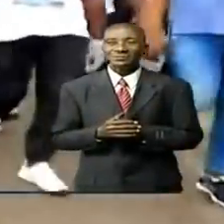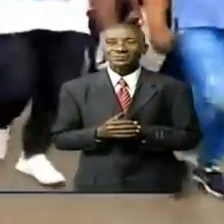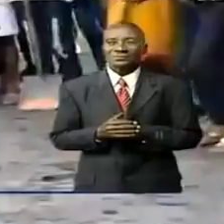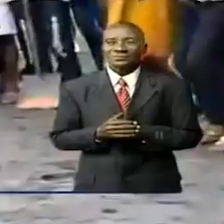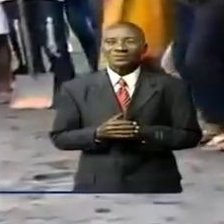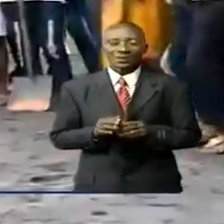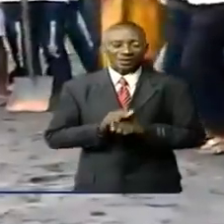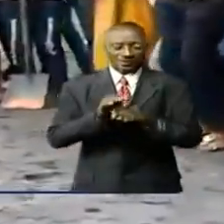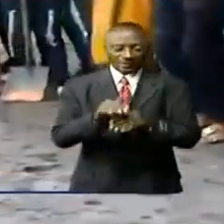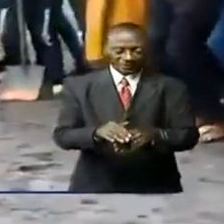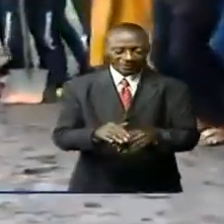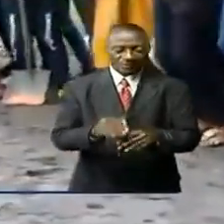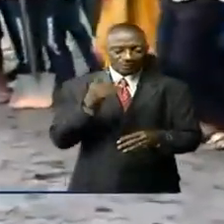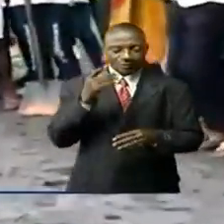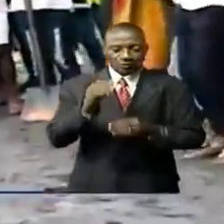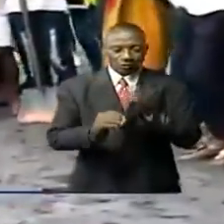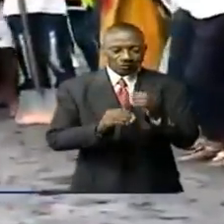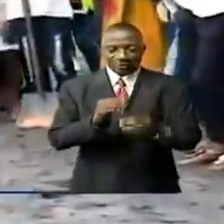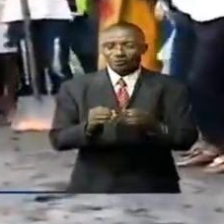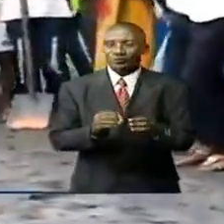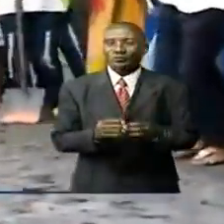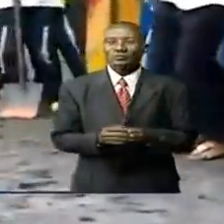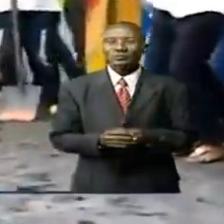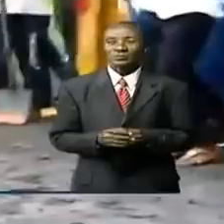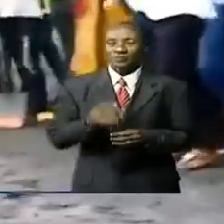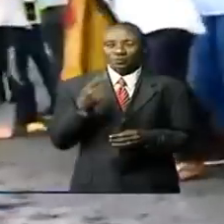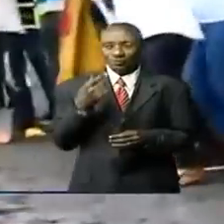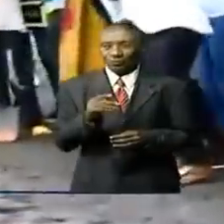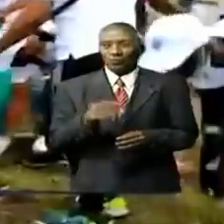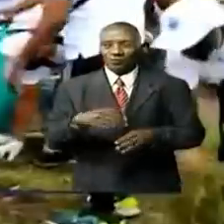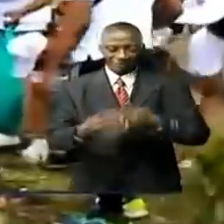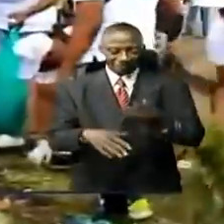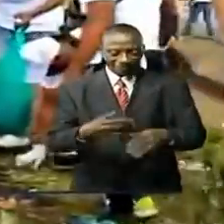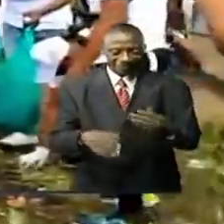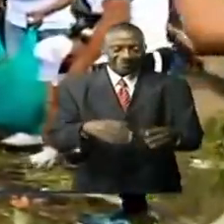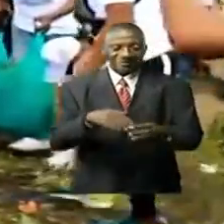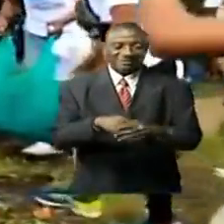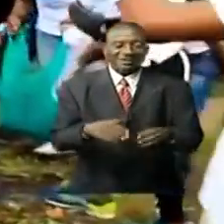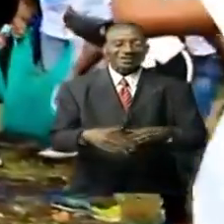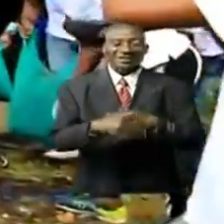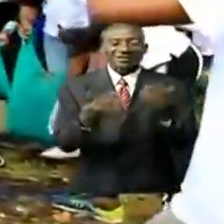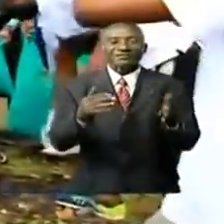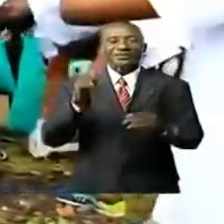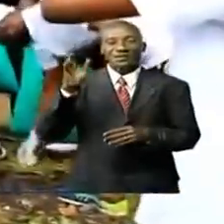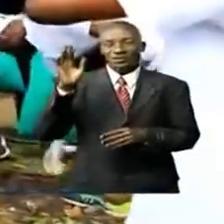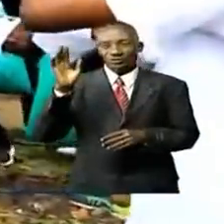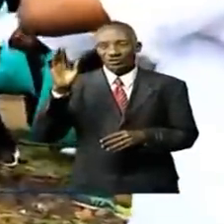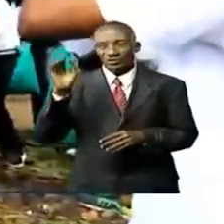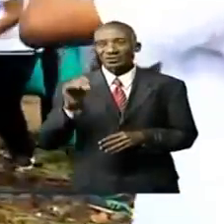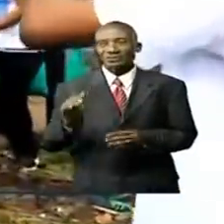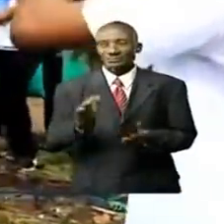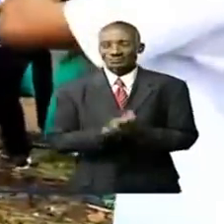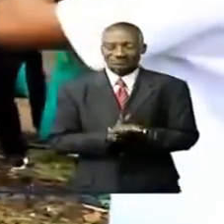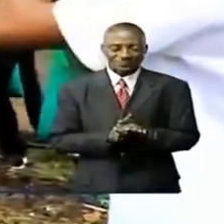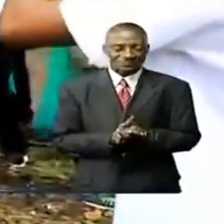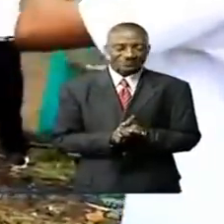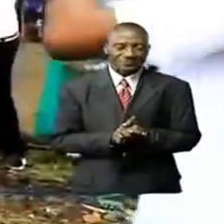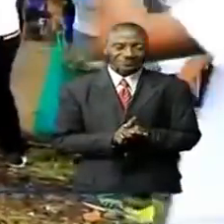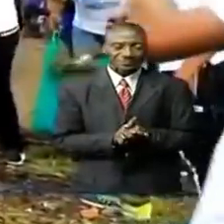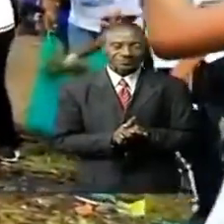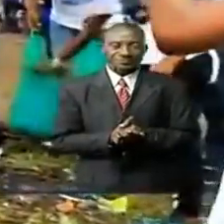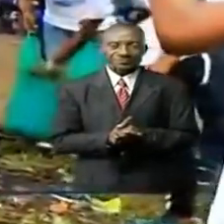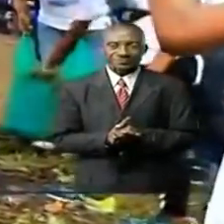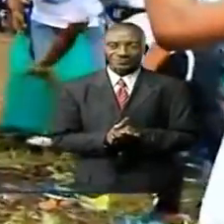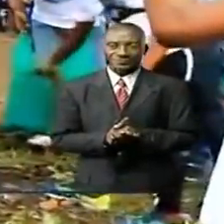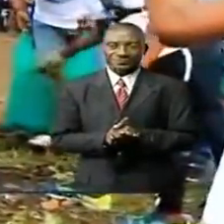à l'opération de ramassage des immondices dans la ville de Kinshasa à côté des mouvements de la jeunesse de la communauté chrétienne Liloba. Question pour lui